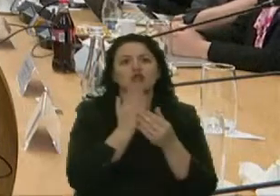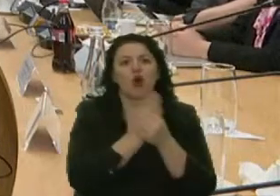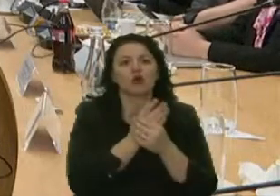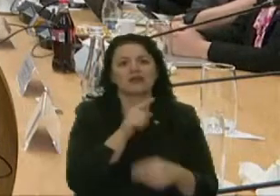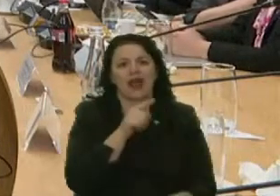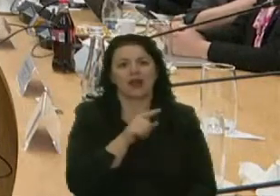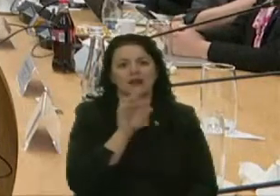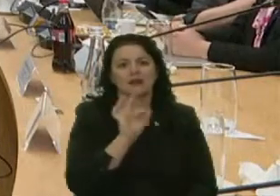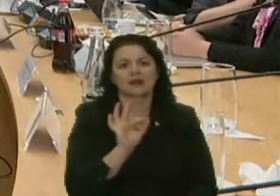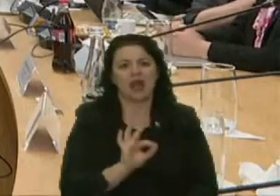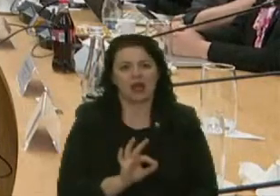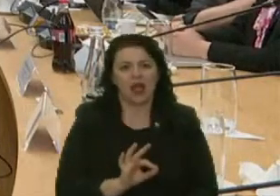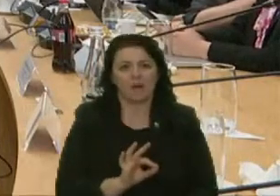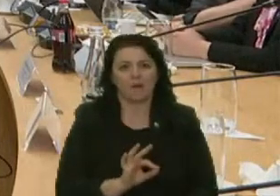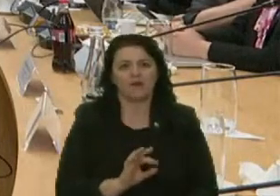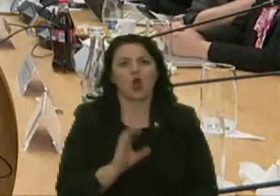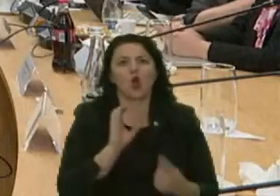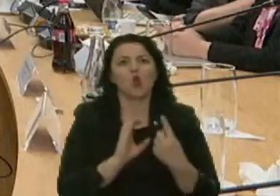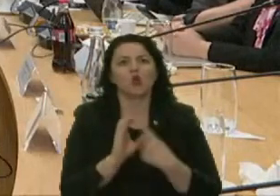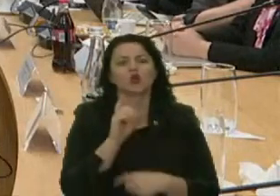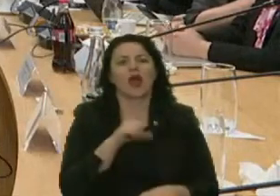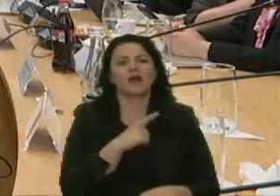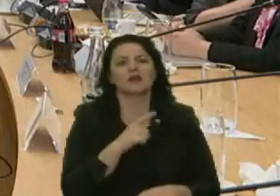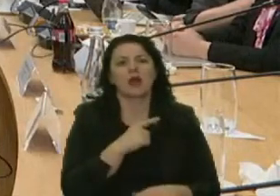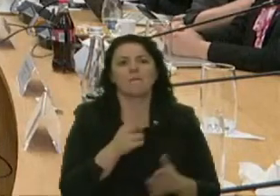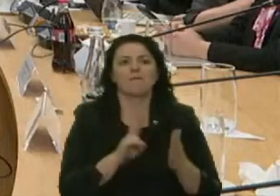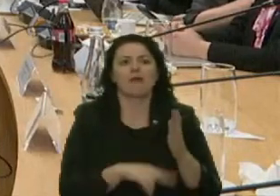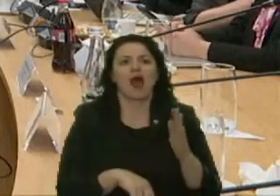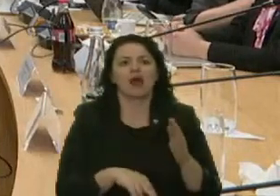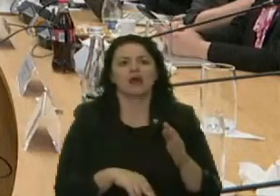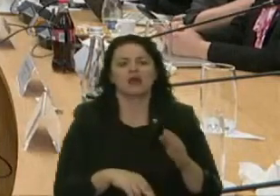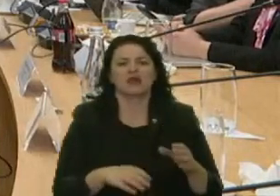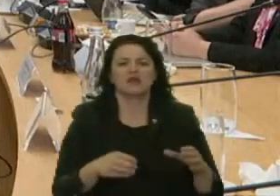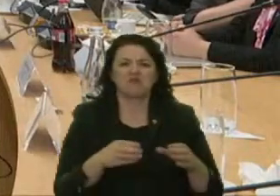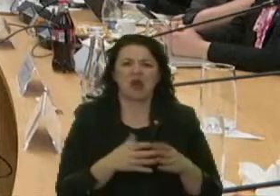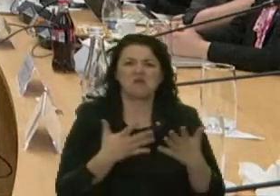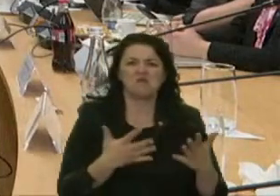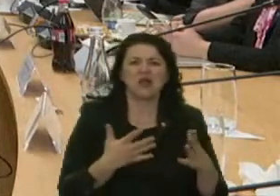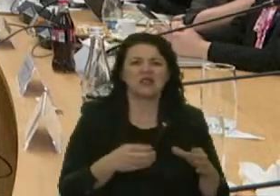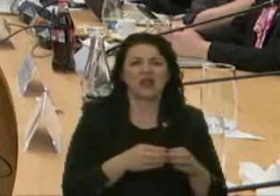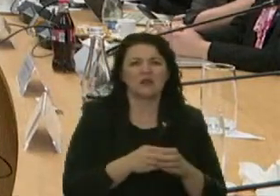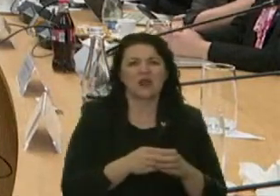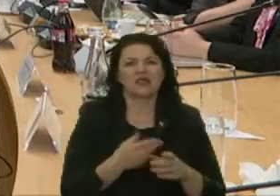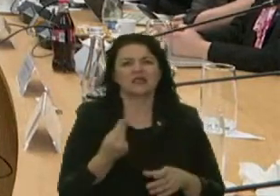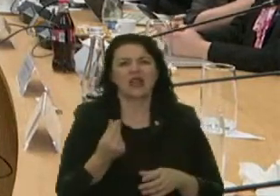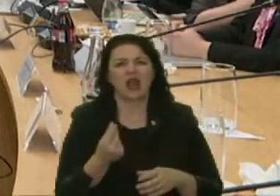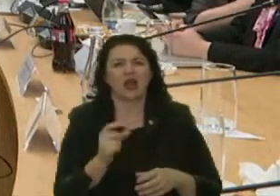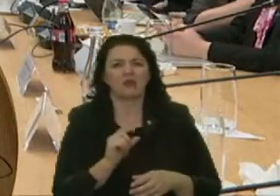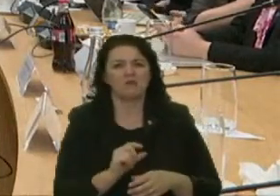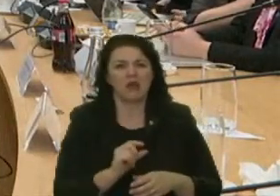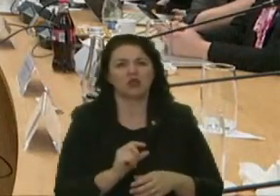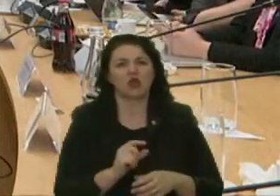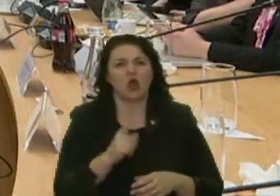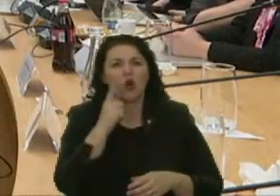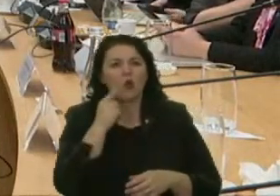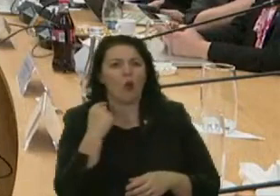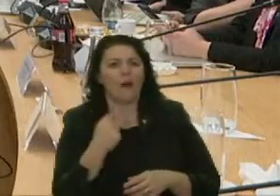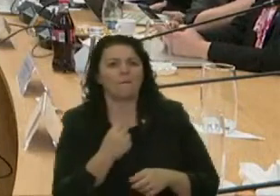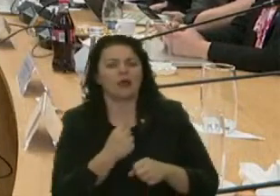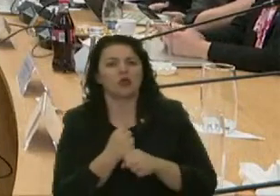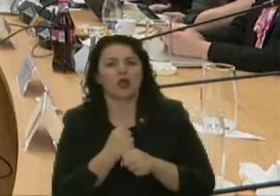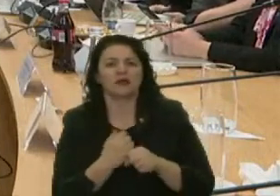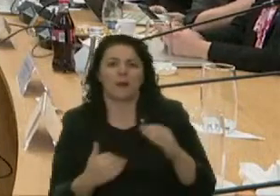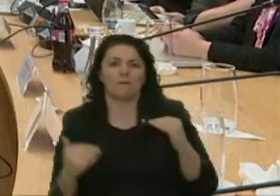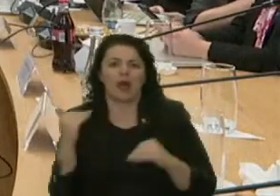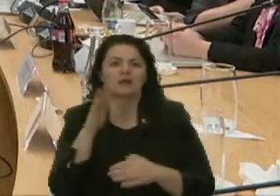scria așa cultura este una din cele mai vitregite domenii salariile sunt mici oamenii sunt nevoiți să lucreze peste